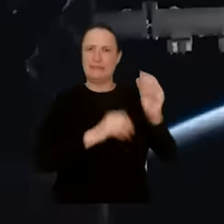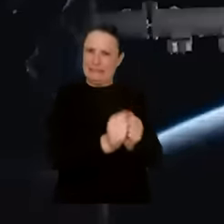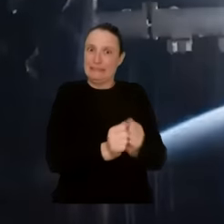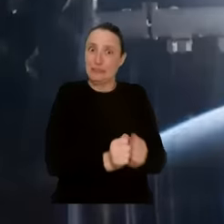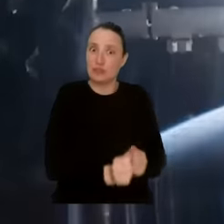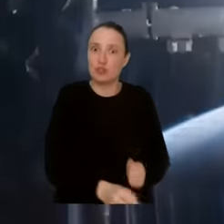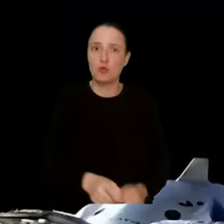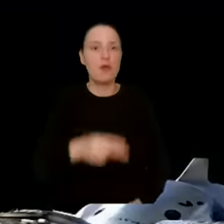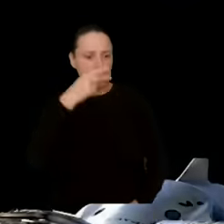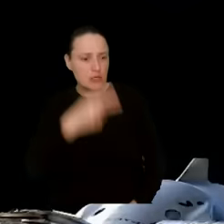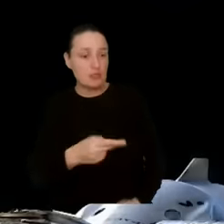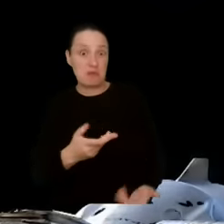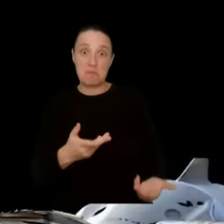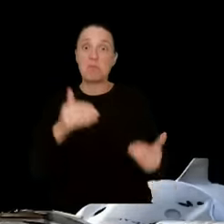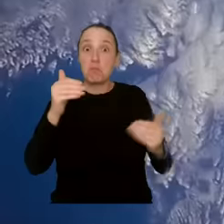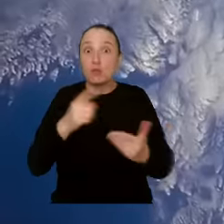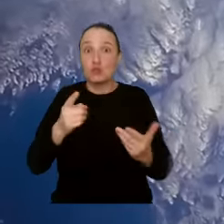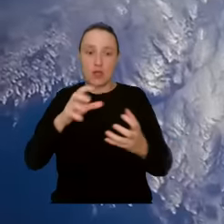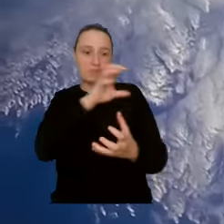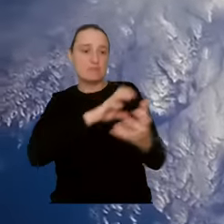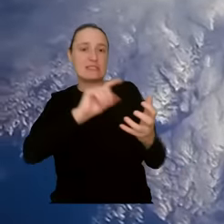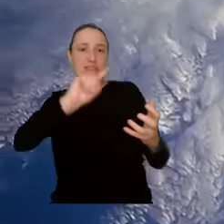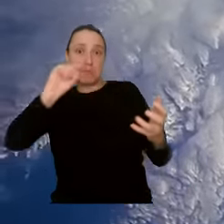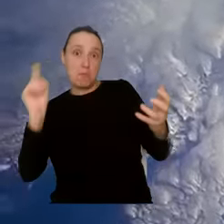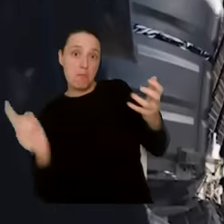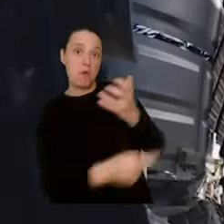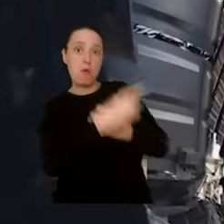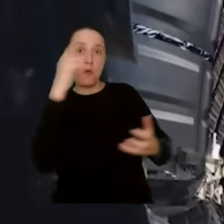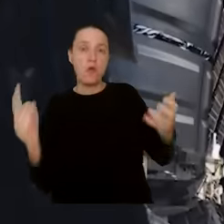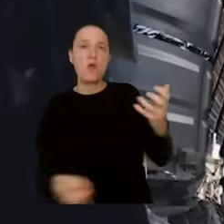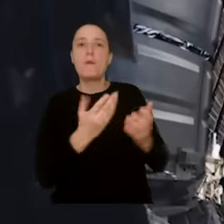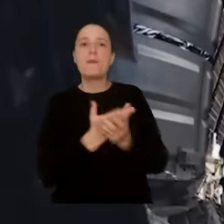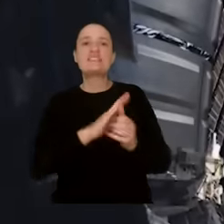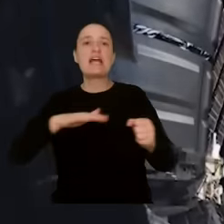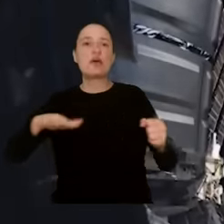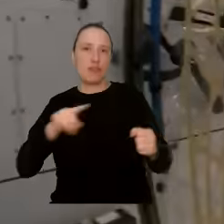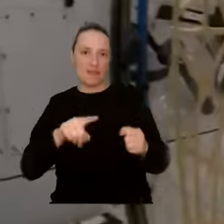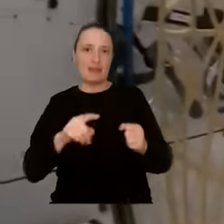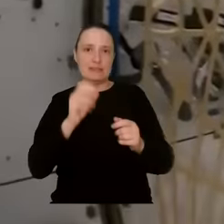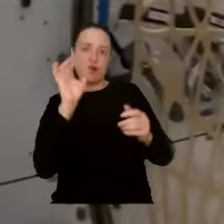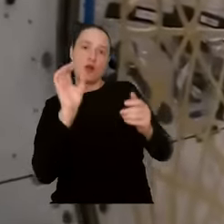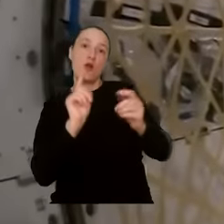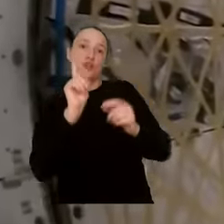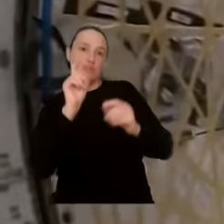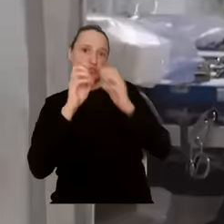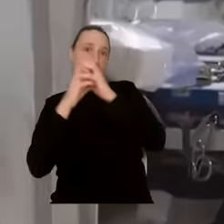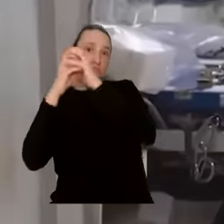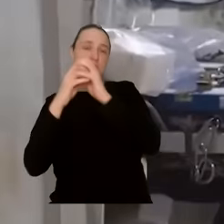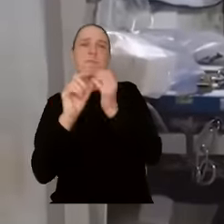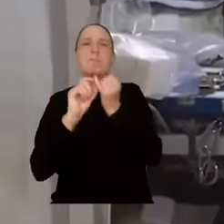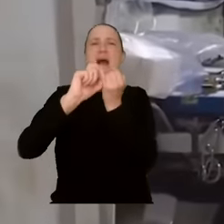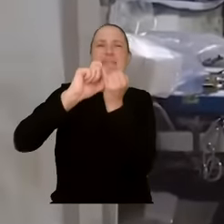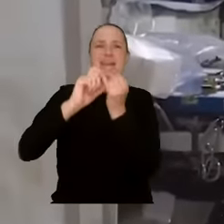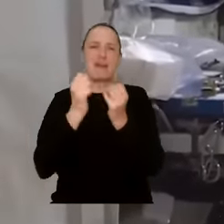cień podejrzeń na Międzynarodową Stację Kosmiczną, a dokładnie paletę ładunkową zawierającą stare baterie. Ta została wysłana w kosmos 3 lata temu